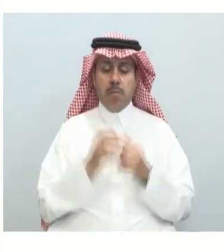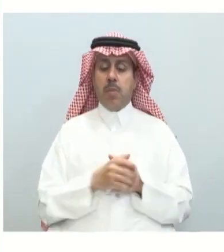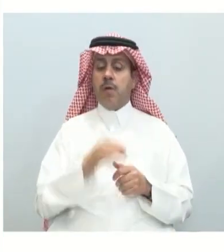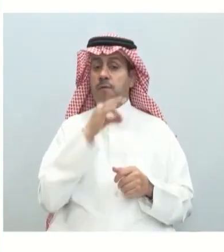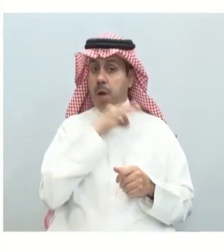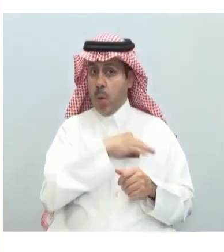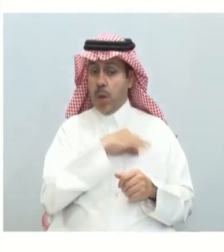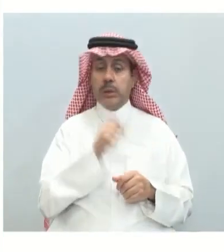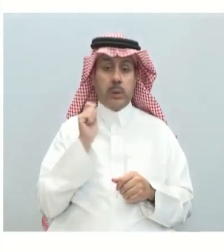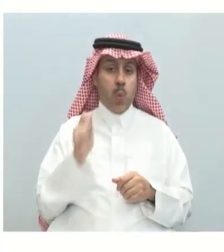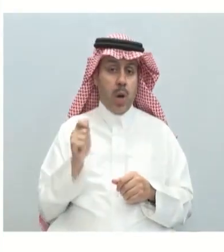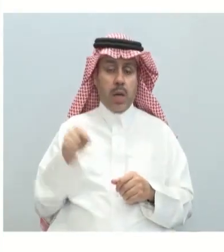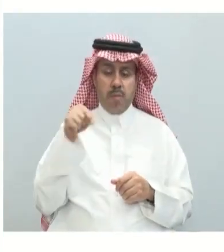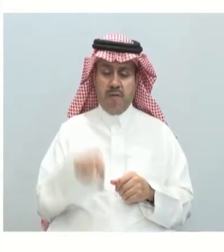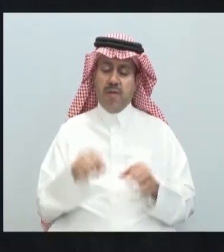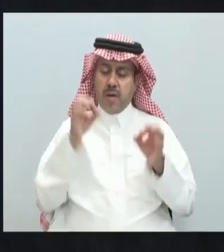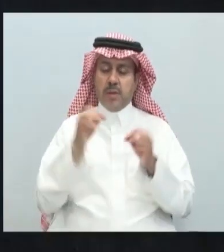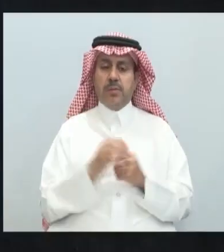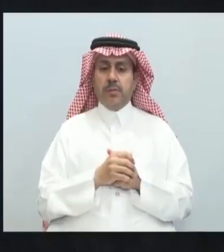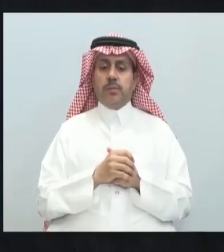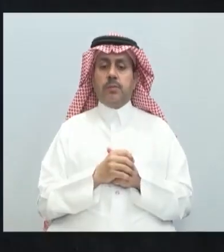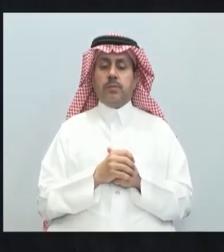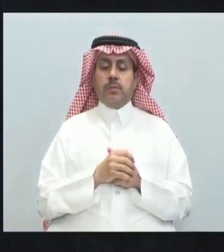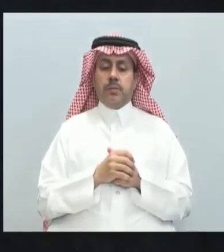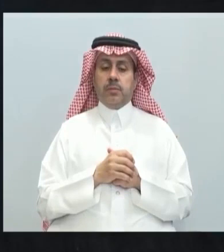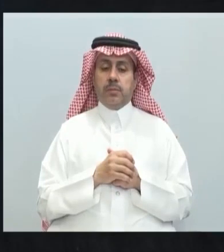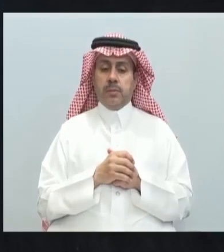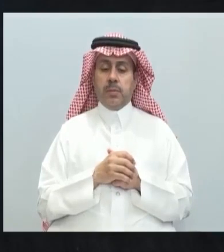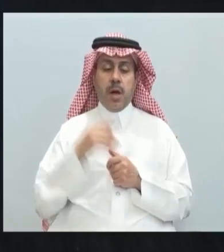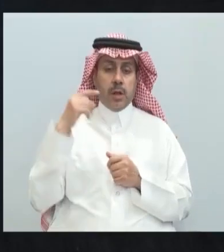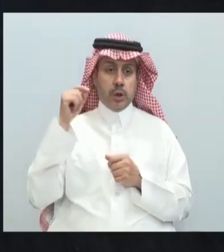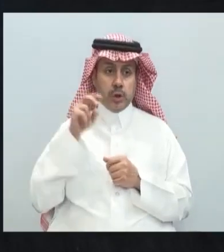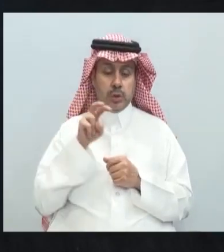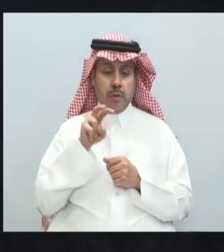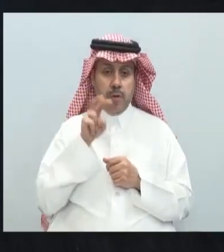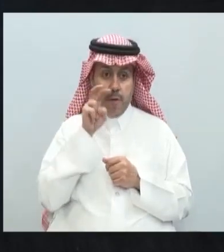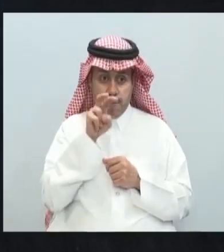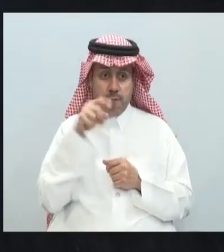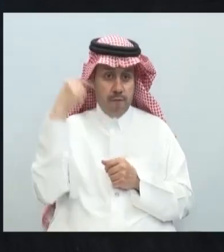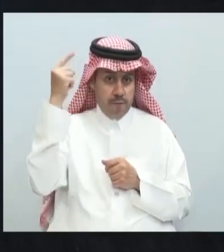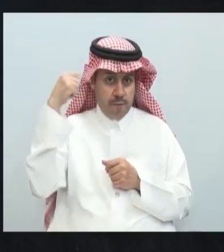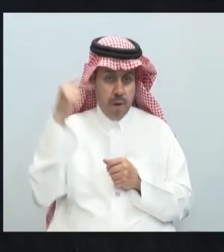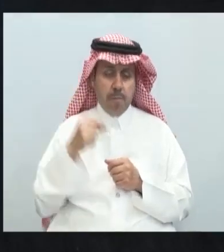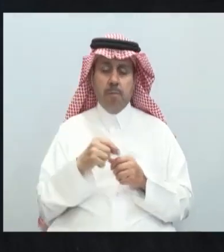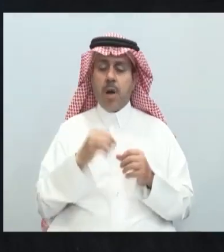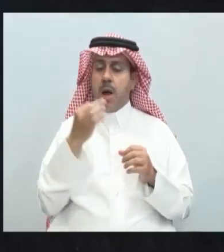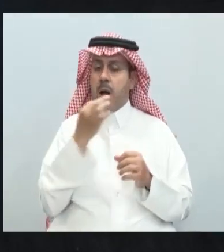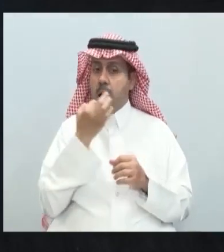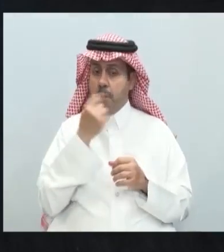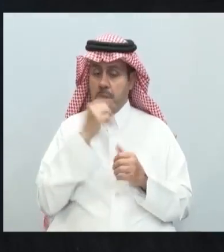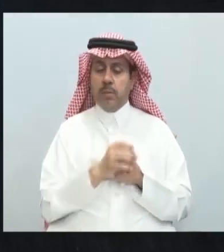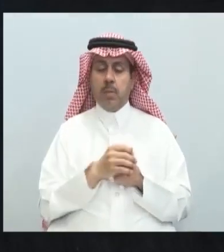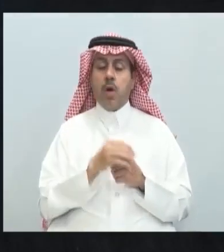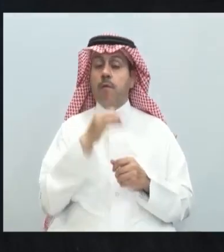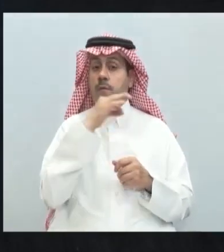اهم الفوائد والاحكام لان التامل والتدبر في كلام الله تعالى يبرز لل المتامل فوائد